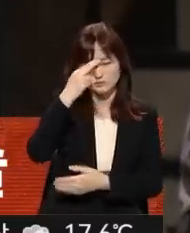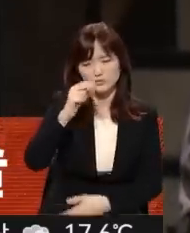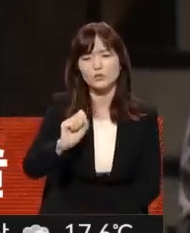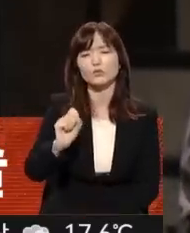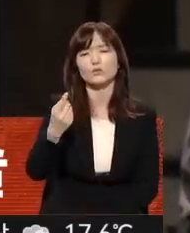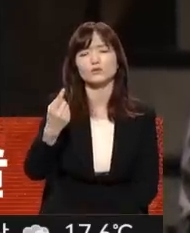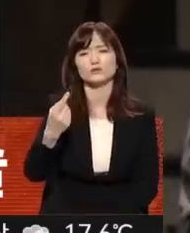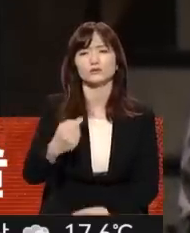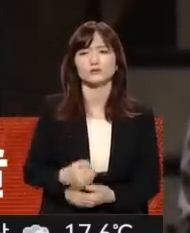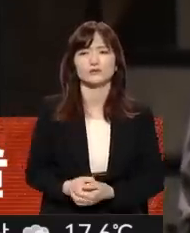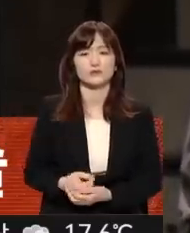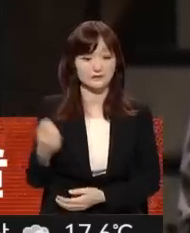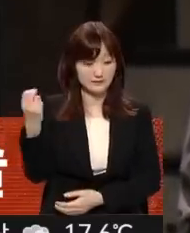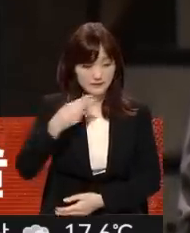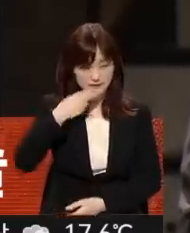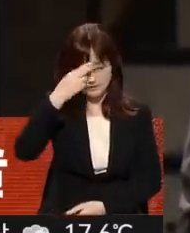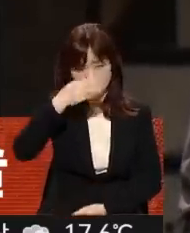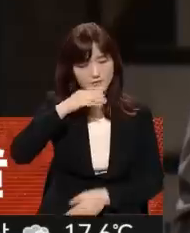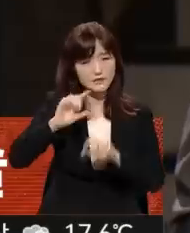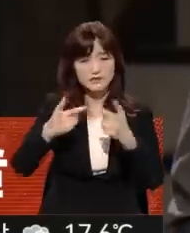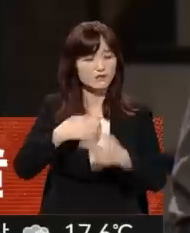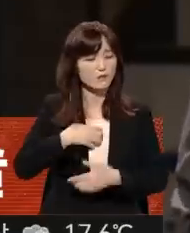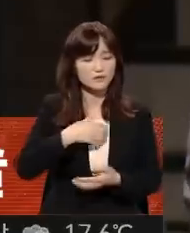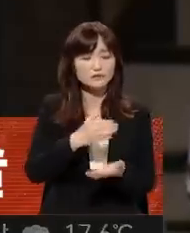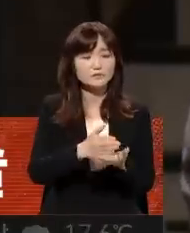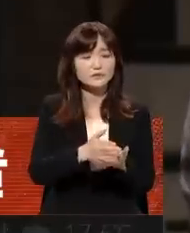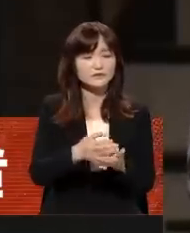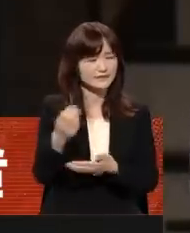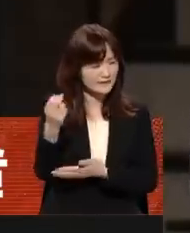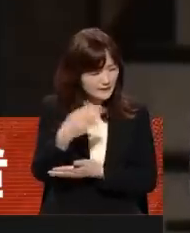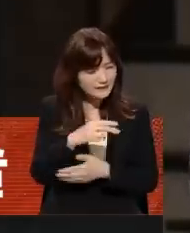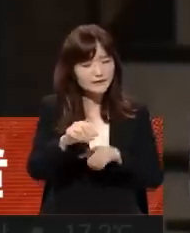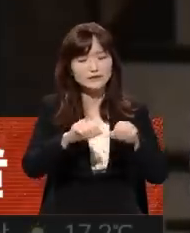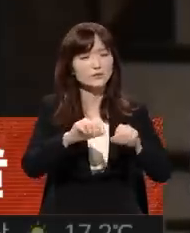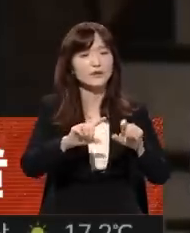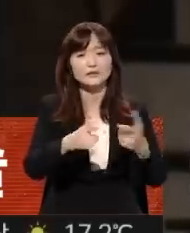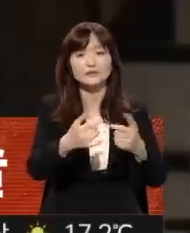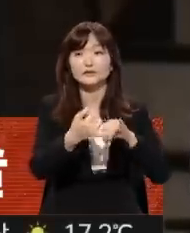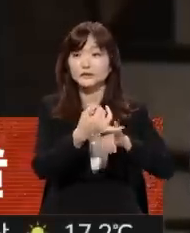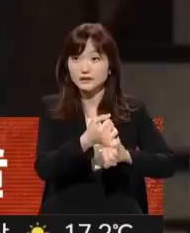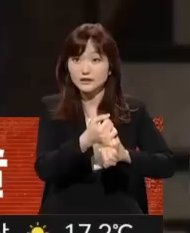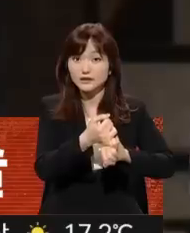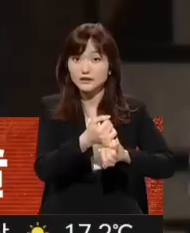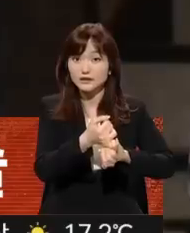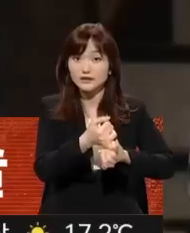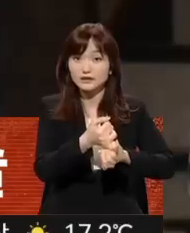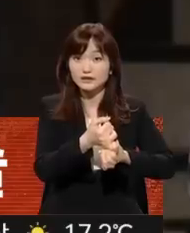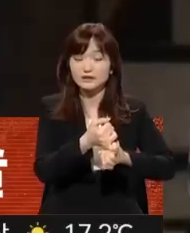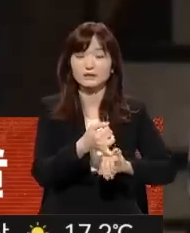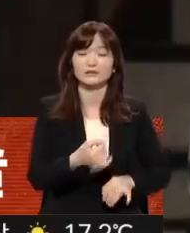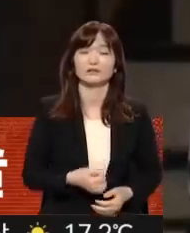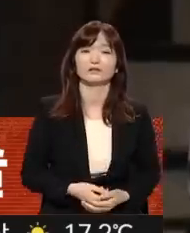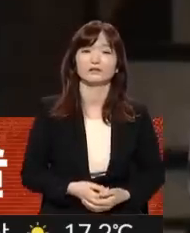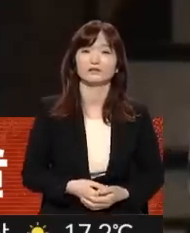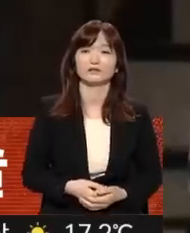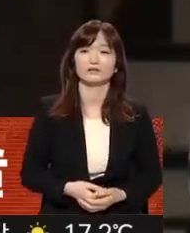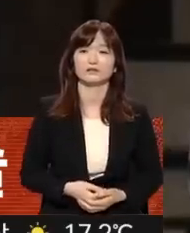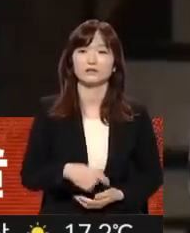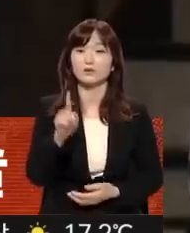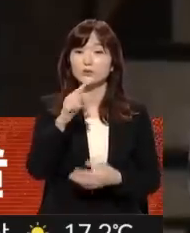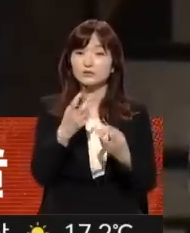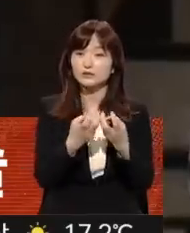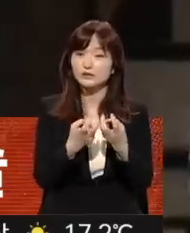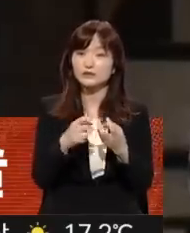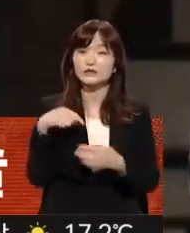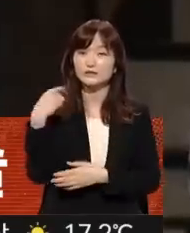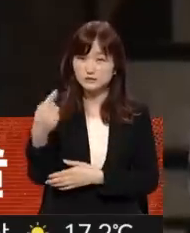안 먹을 거야. 걱정하지 마. 나 정말 술 먹고 그런 행동 다시는 안 할게라고 이야기하는 게 레파토리라는 거죠. 그러고 난 다음에 어떻게 하는 줄